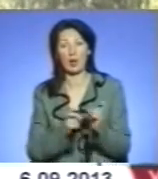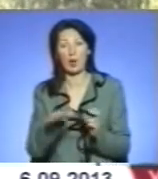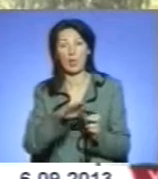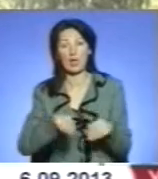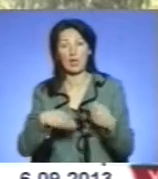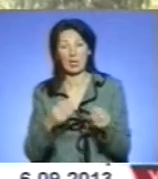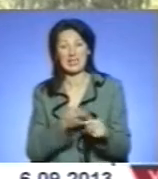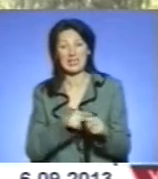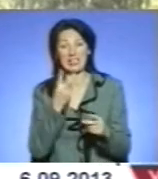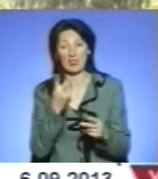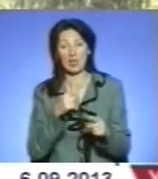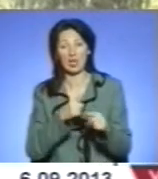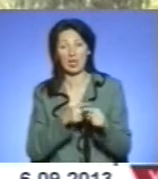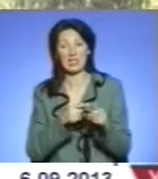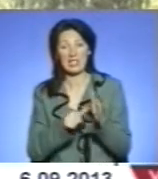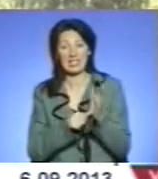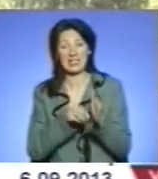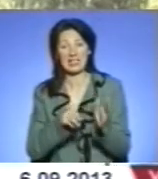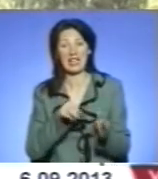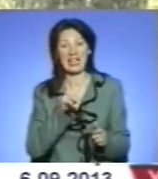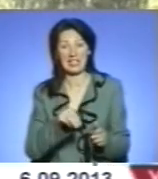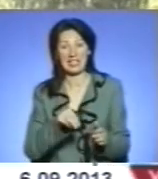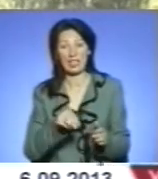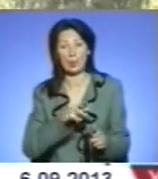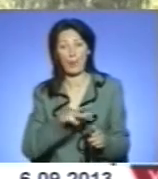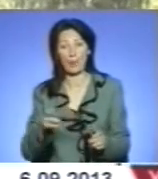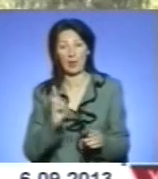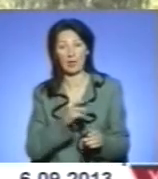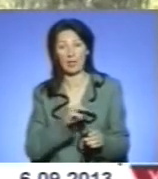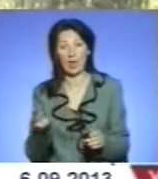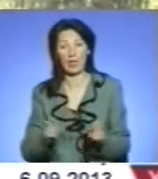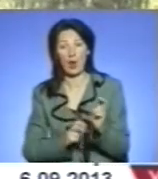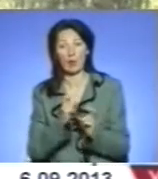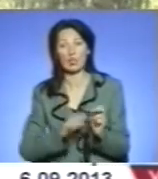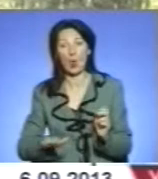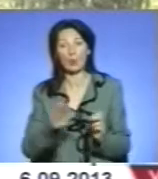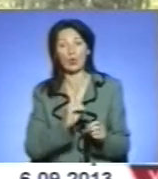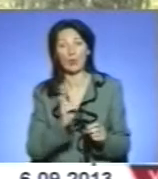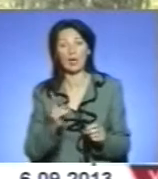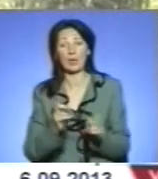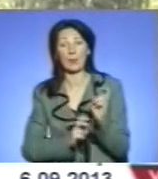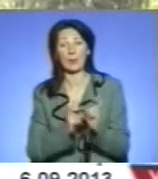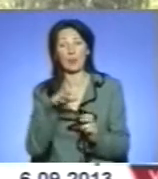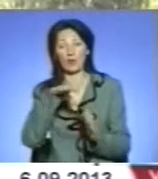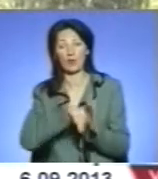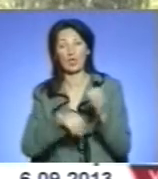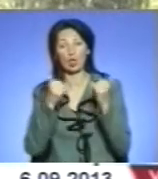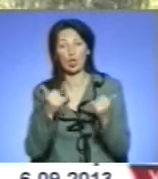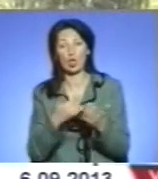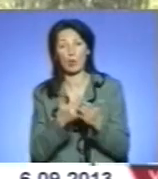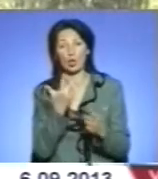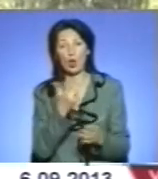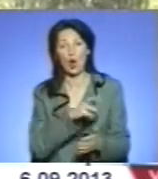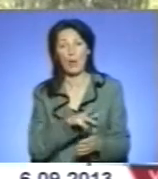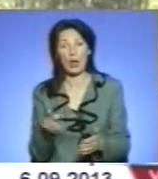2,6 тисячі метрів квадратних виробничих площ, по яких підприємство вклало на сьогодні біля 3